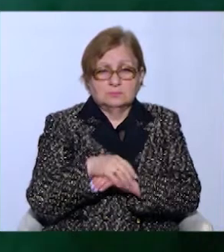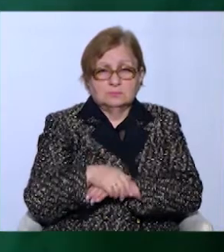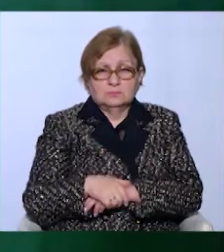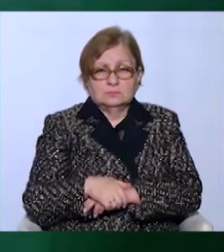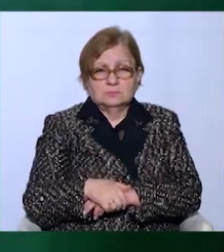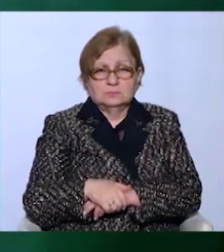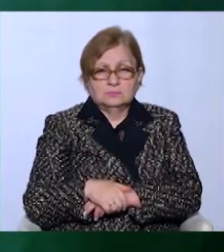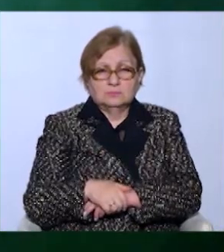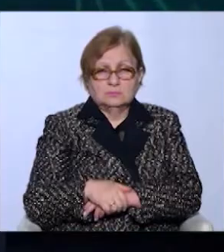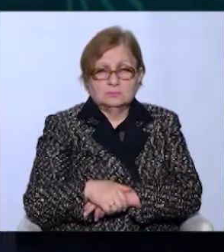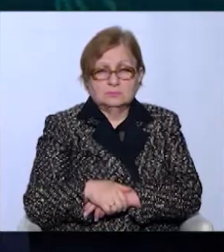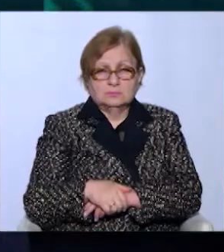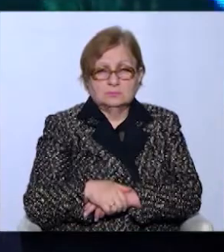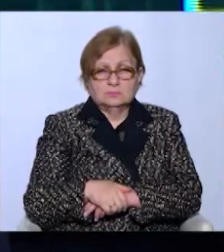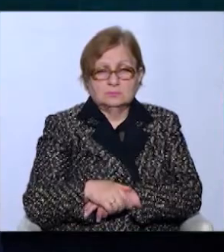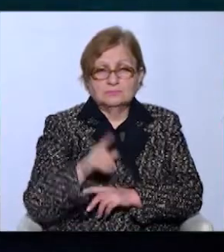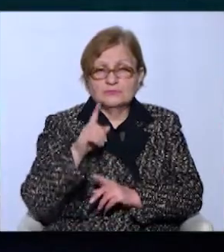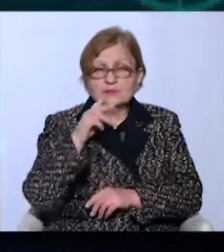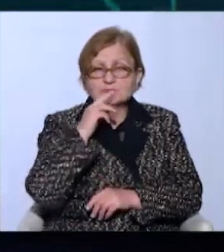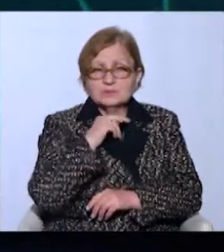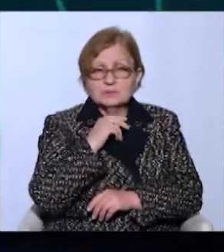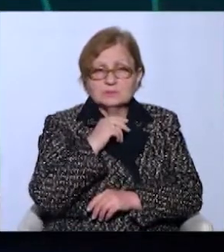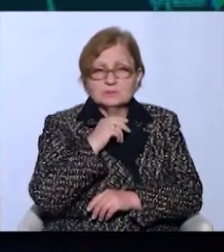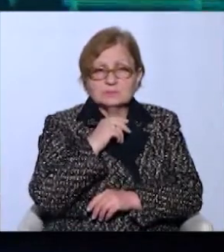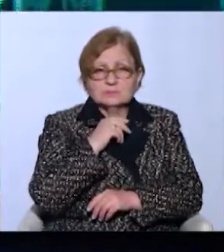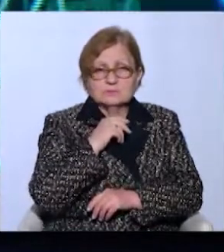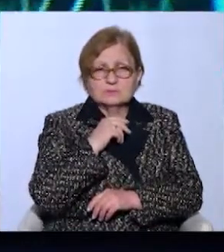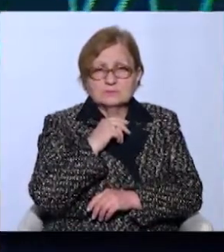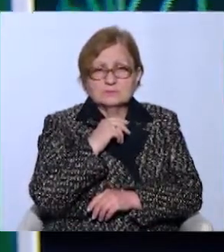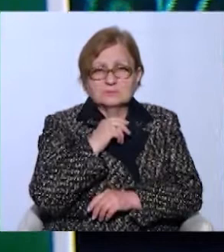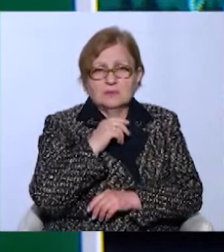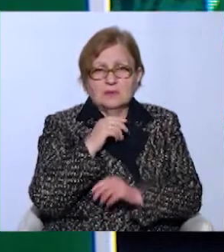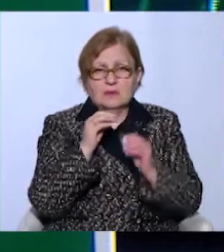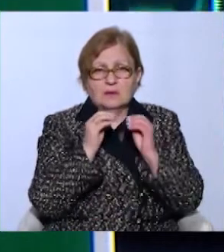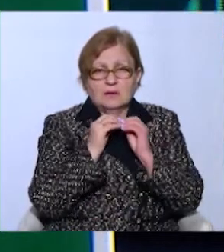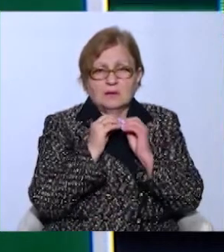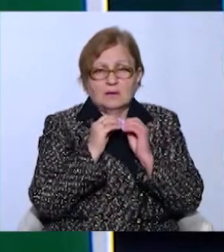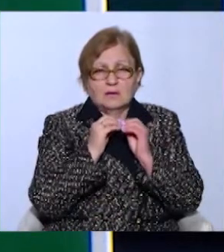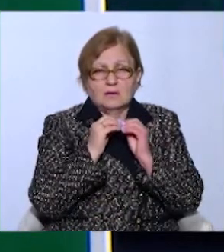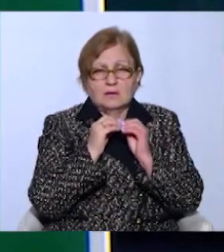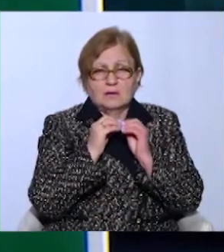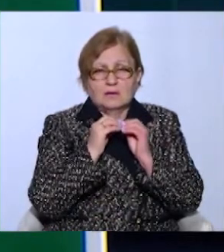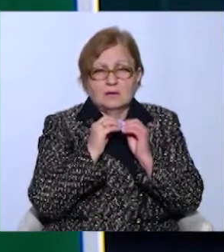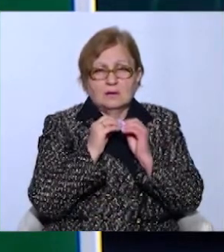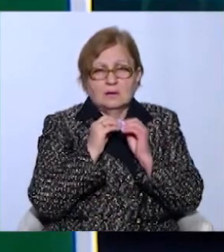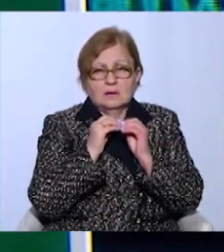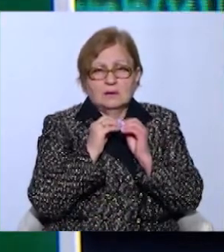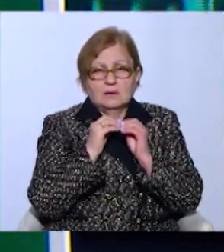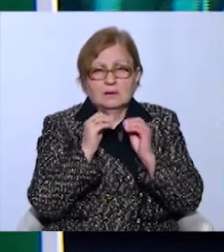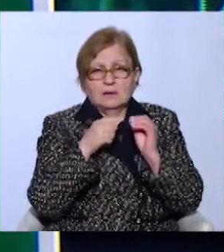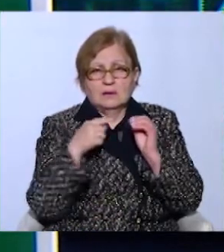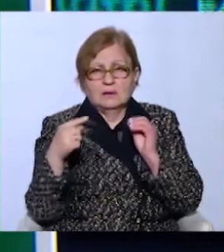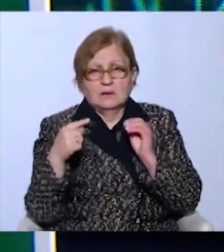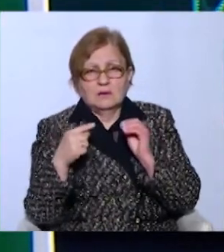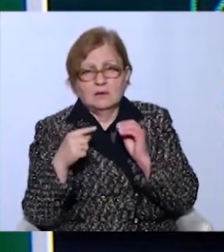ხედავთ? შეცდომა რაშია ხოლმე რომ 100 გამოკლებული ats plus 15 ამბობენ ats გამოკლებული 10